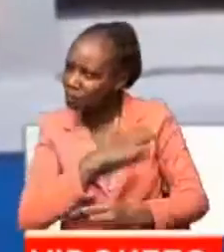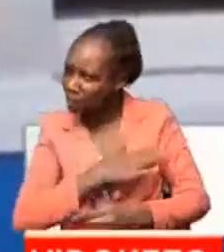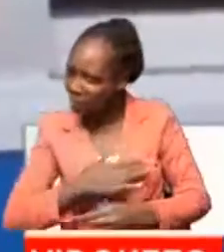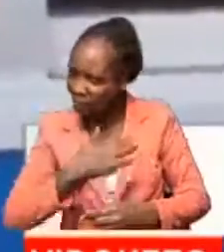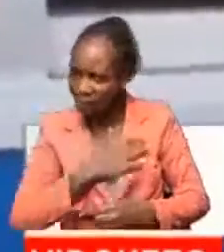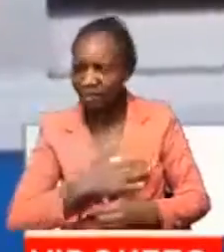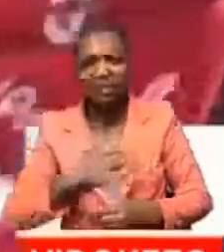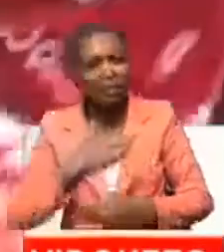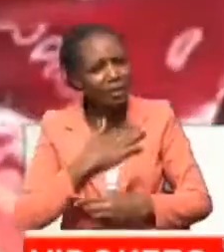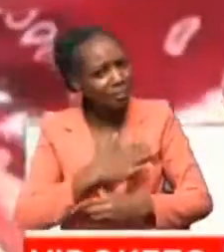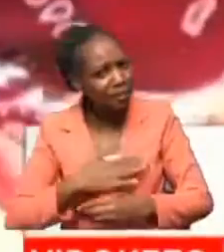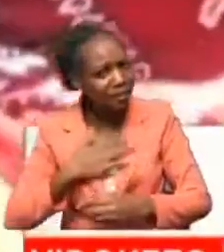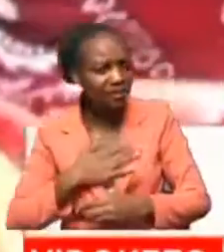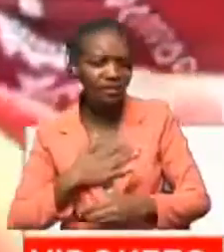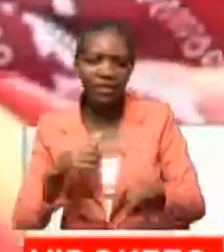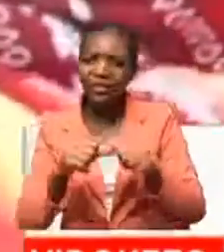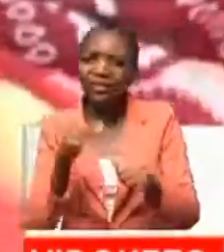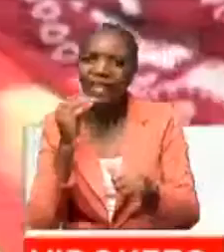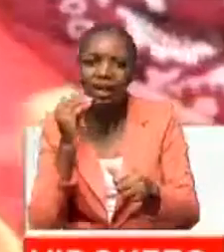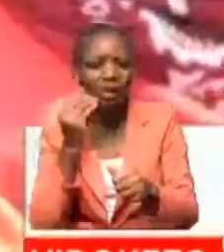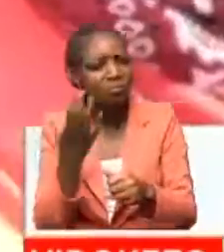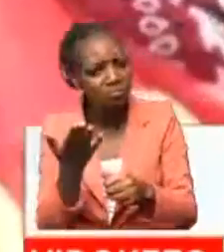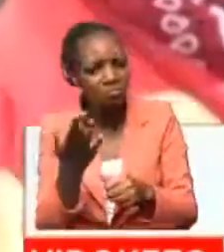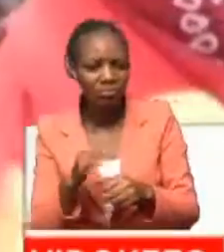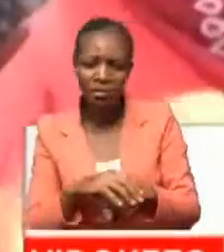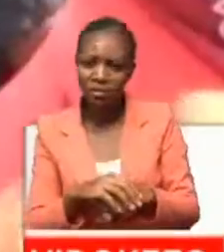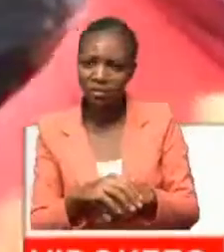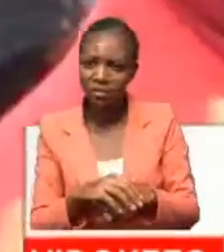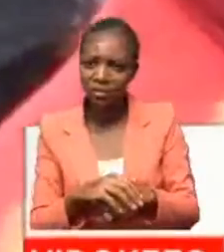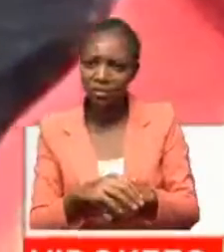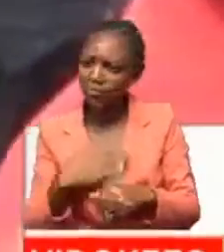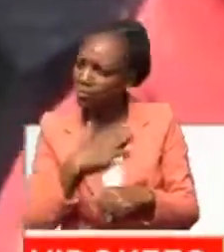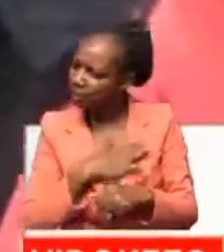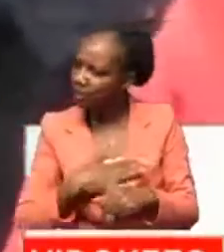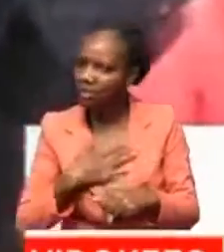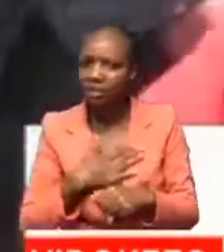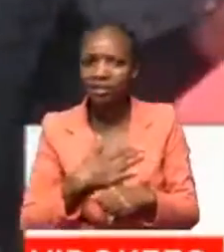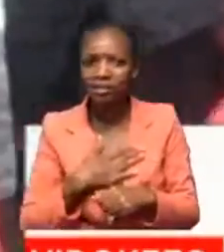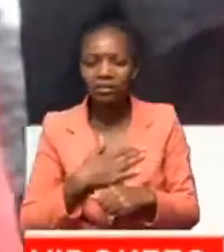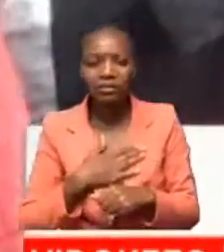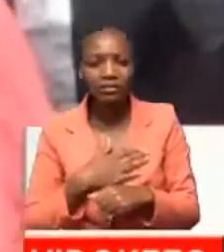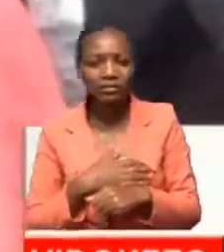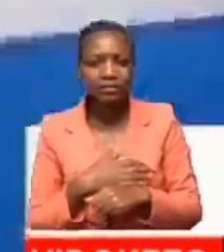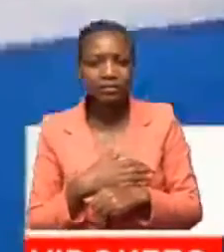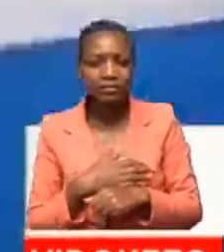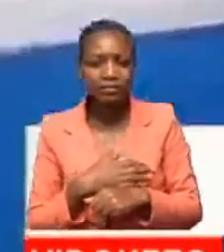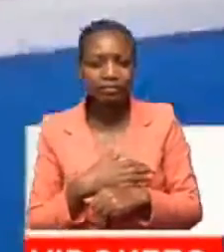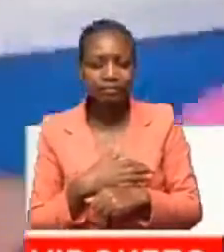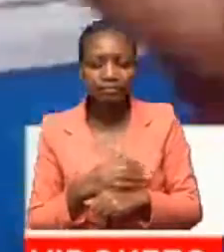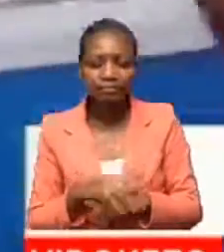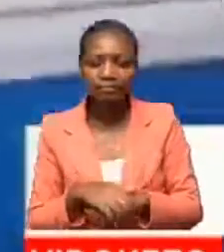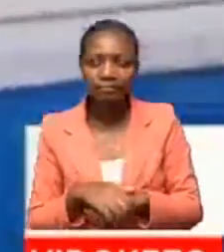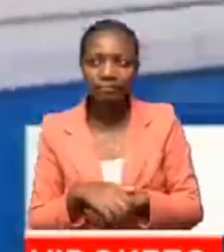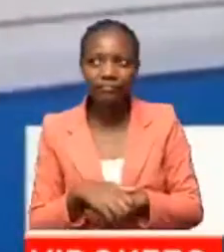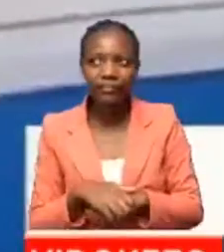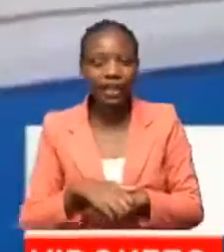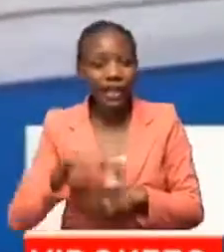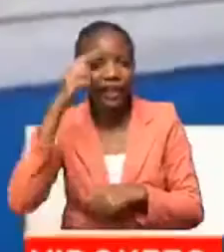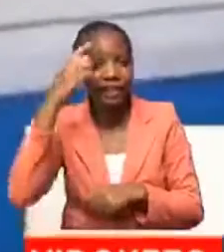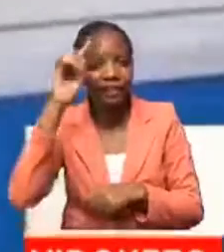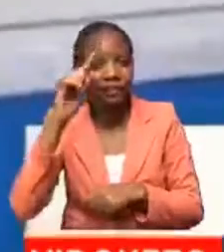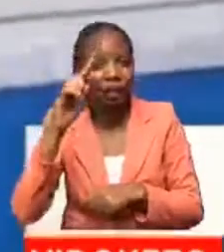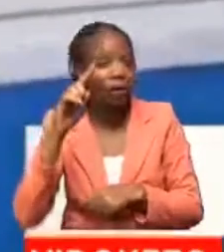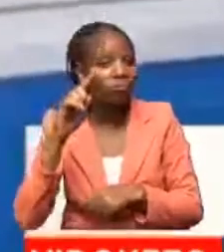lako pia nyumbani kule kwa kumwambia mkeo ni dungia dungia. Uwezi. Si lazima unuliwe na uruke nasa marali ya sanyo. Sipa usalama wako wewe